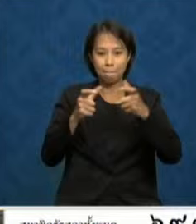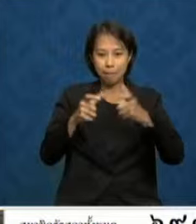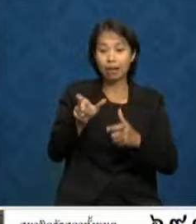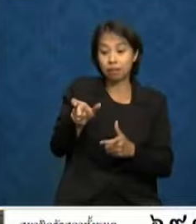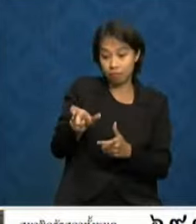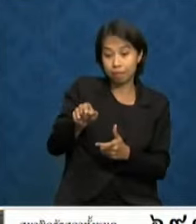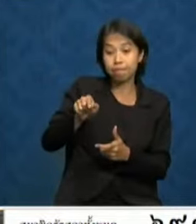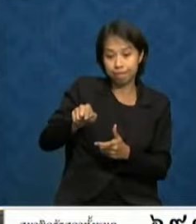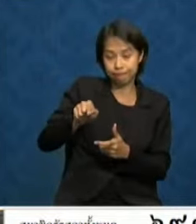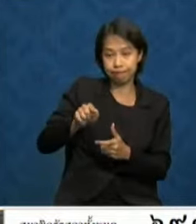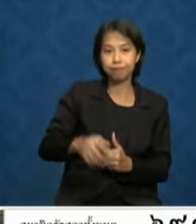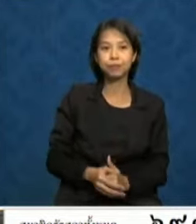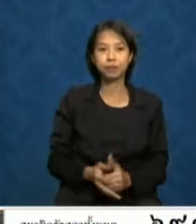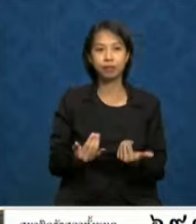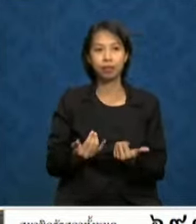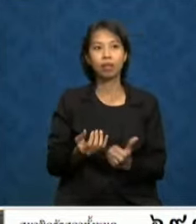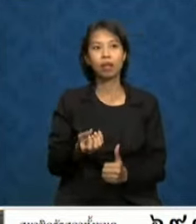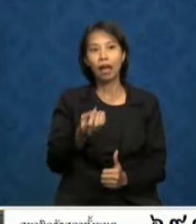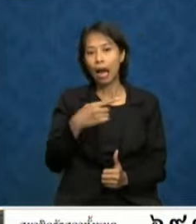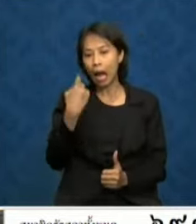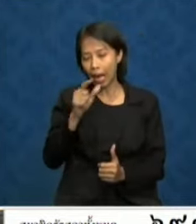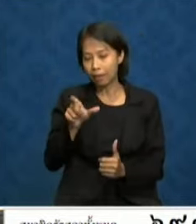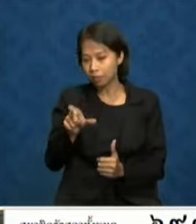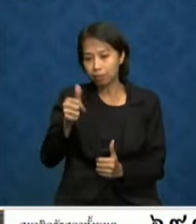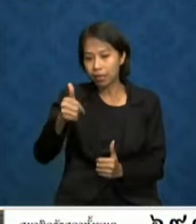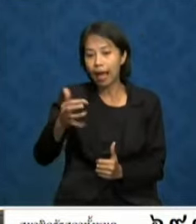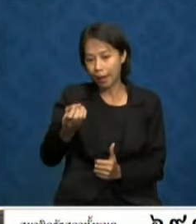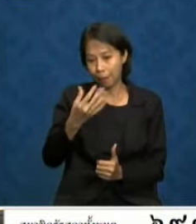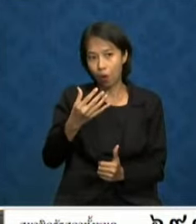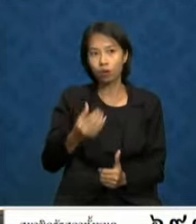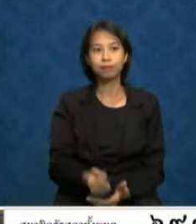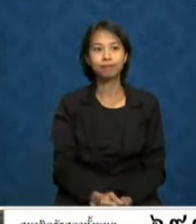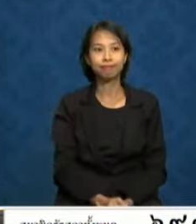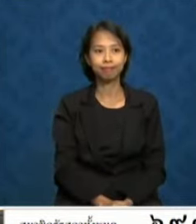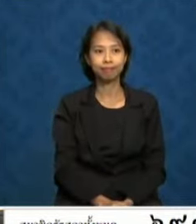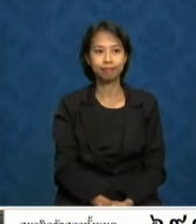ก็แจ้งมาได้ครับ